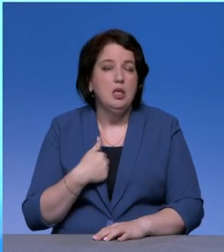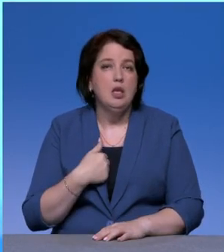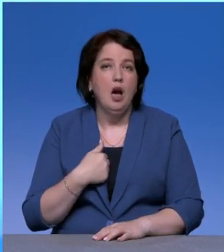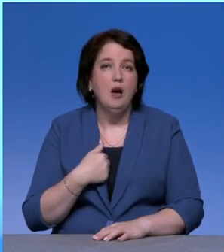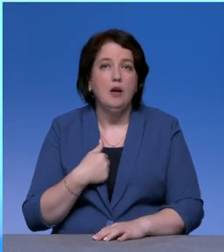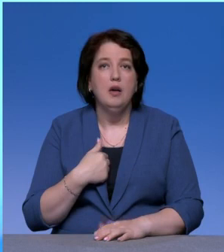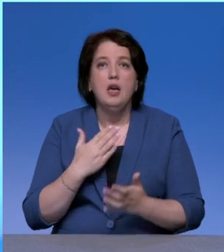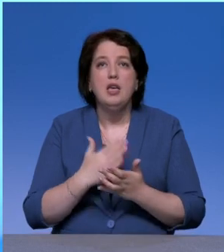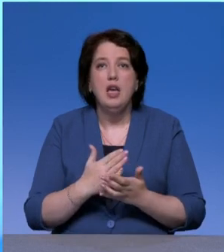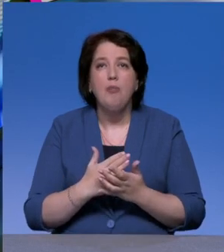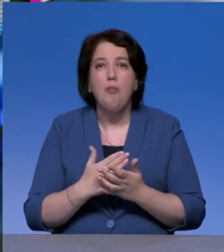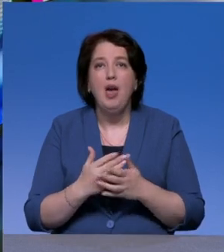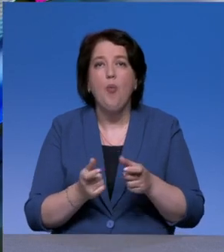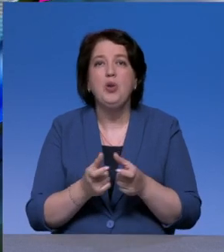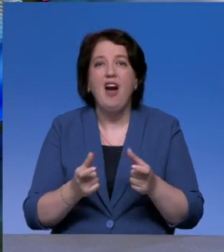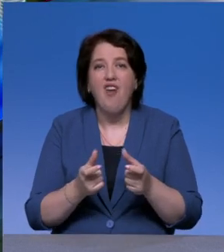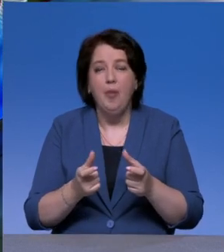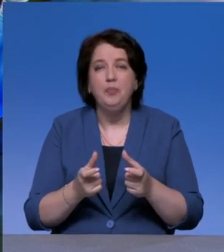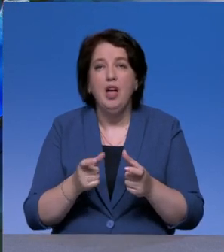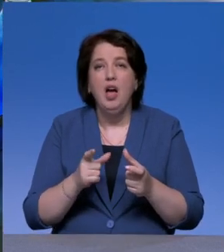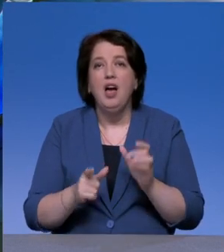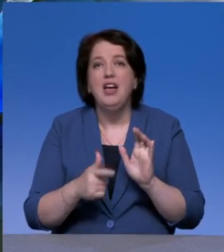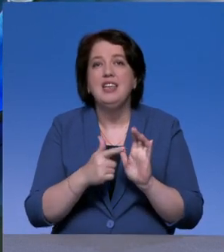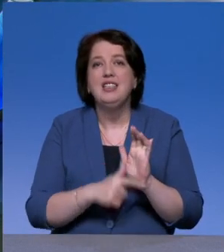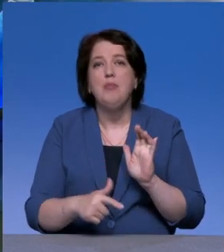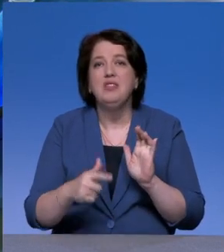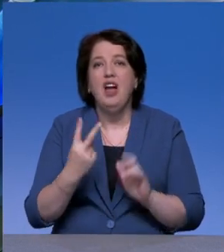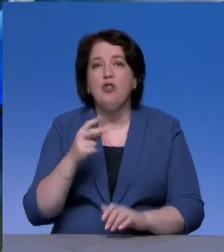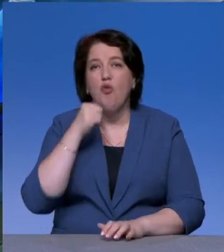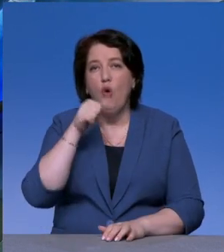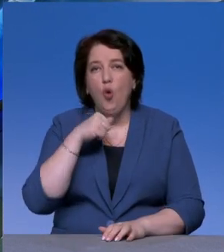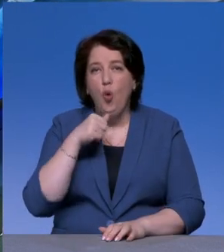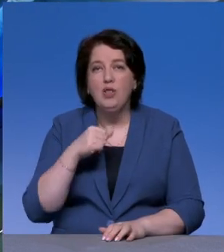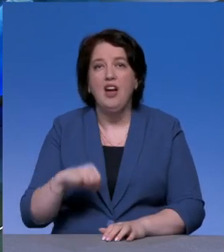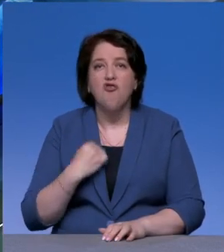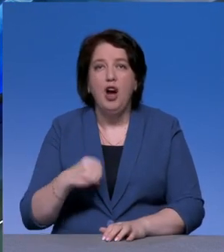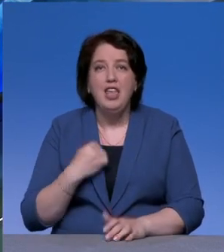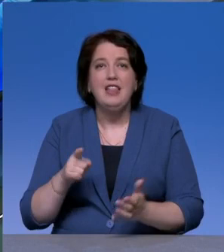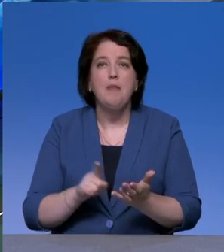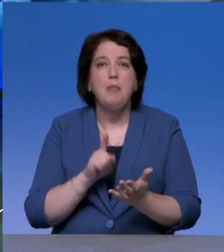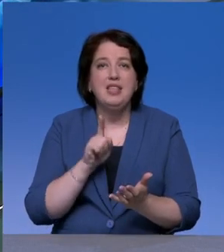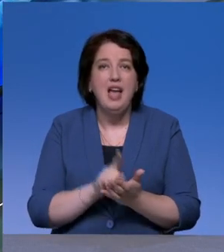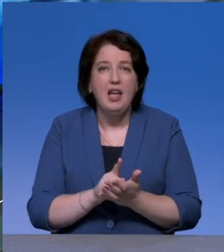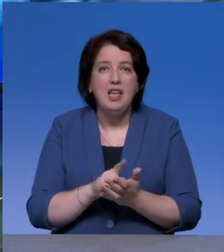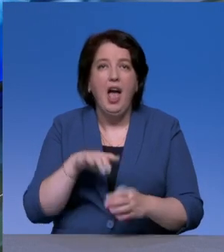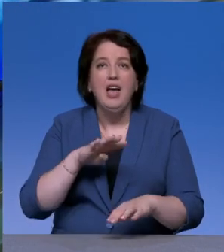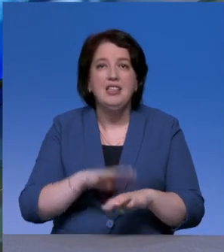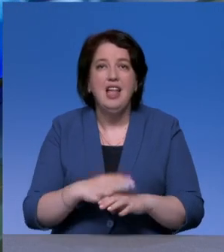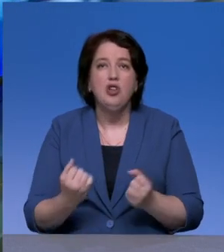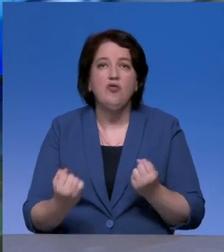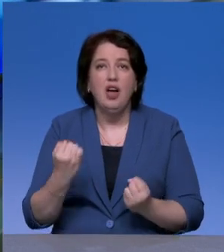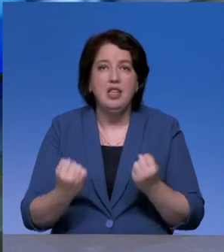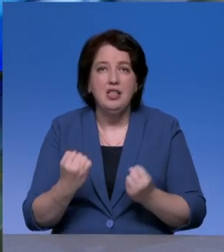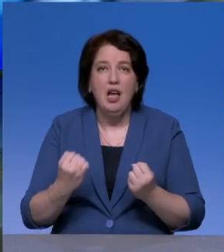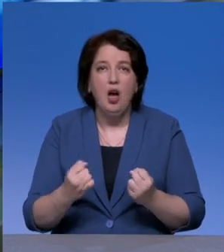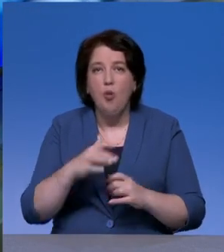имею права с 1972 года. Так. Стаж очень большой. Военный пенсионер. И, ну, езжу немножко маловато, но